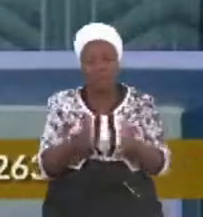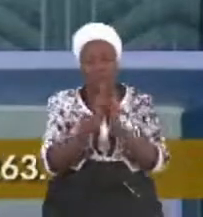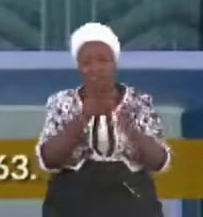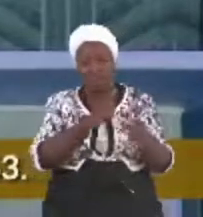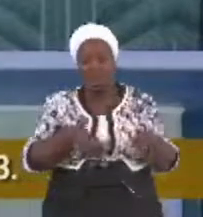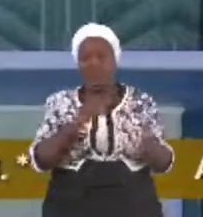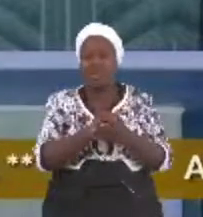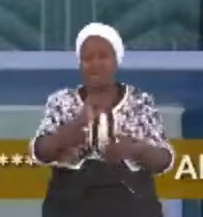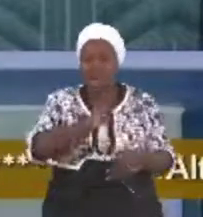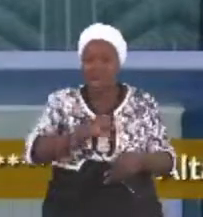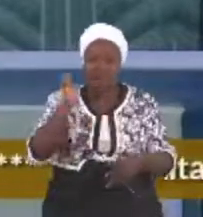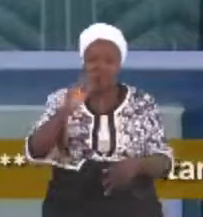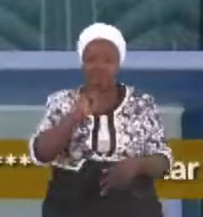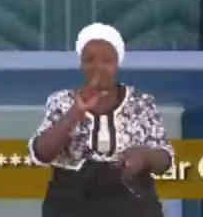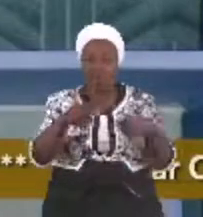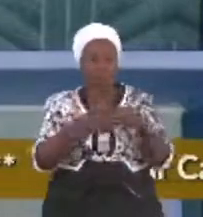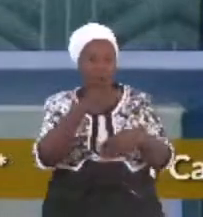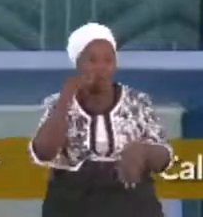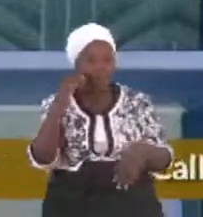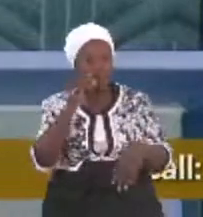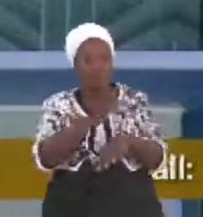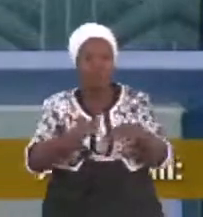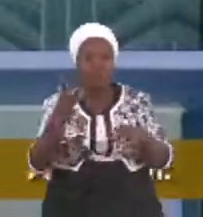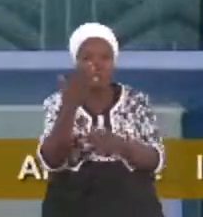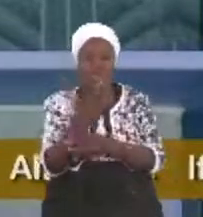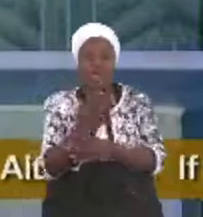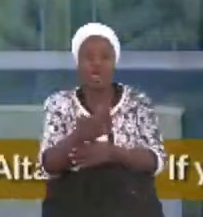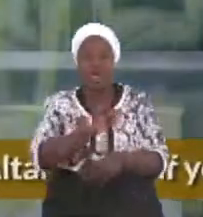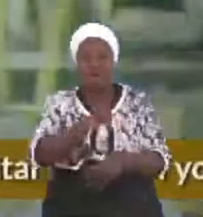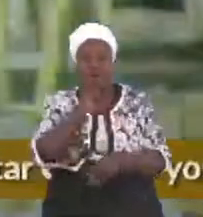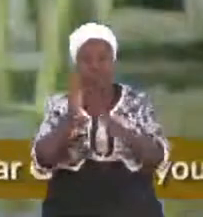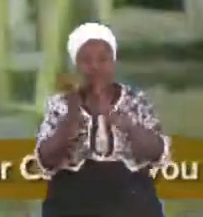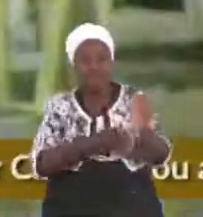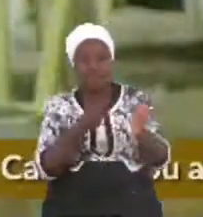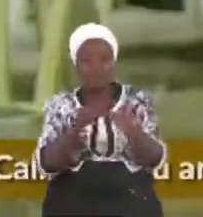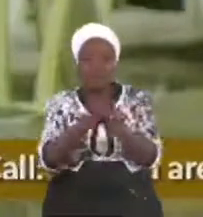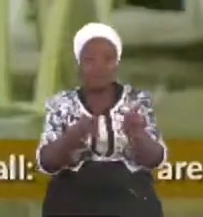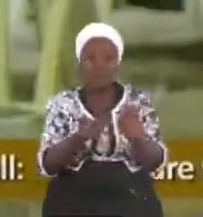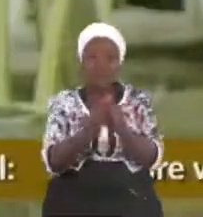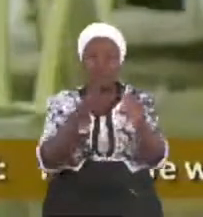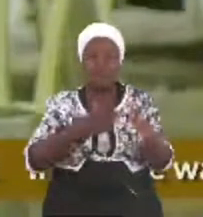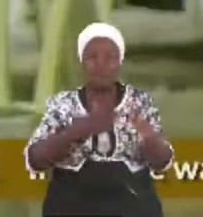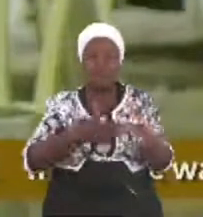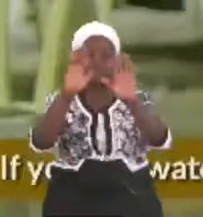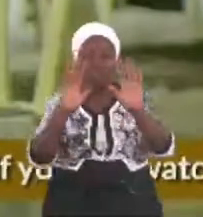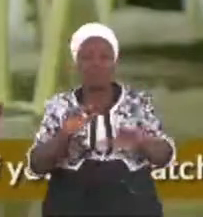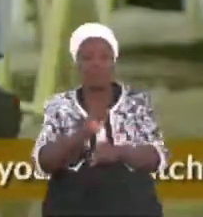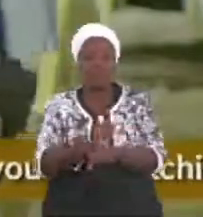veux. Seigneur, je ne repartirai pas les mains vides. Je ne quitterai pas ici sans mon miracle.